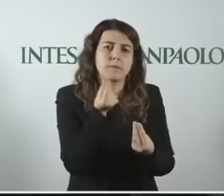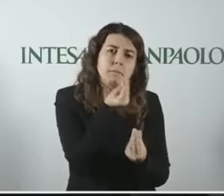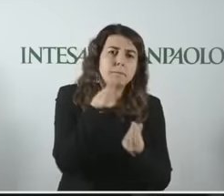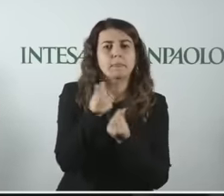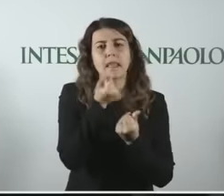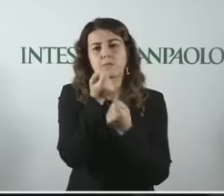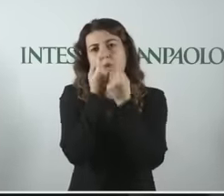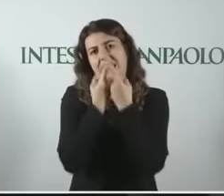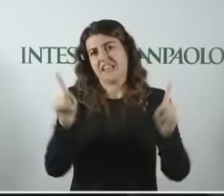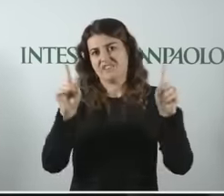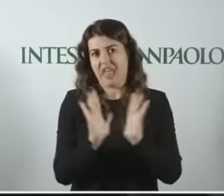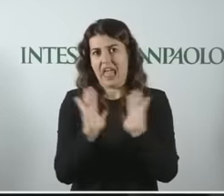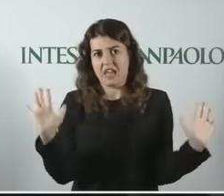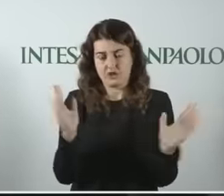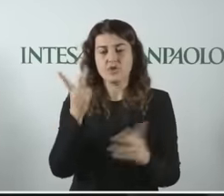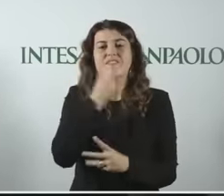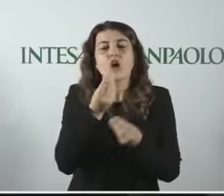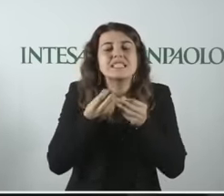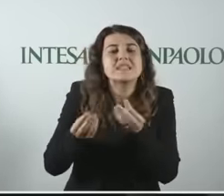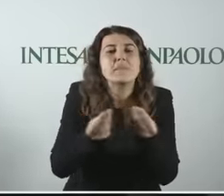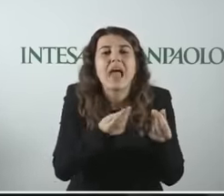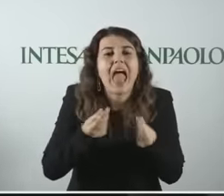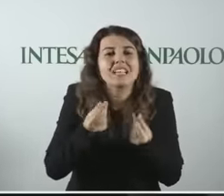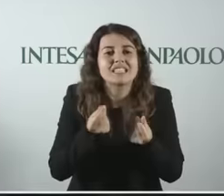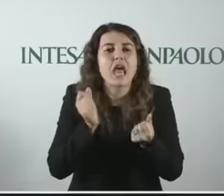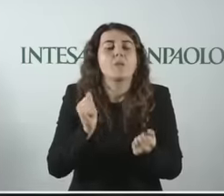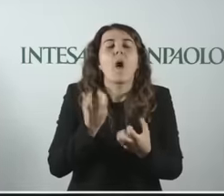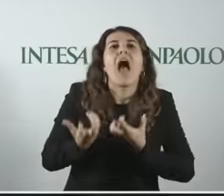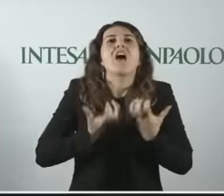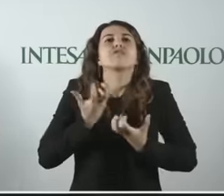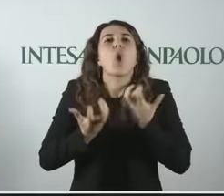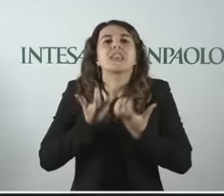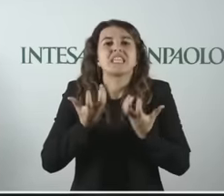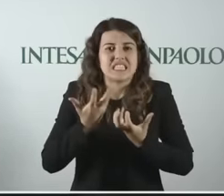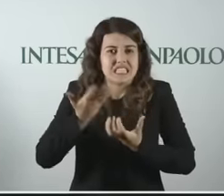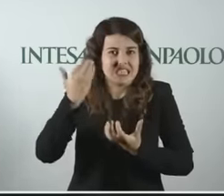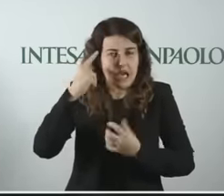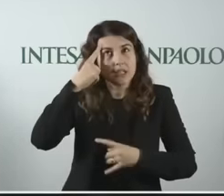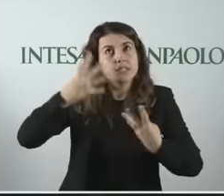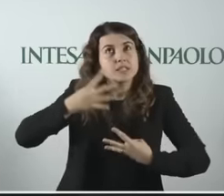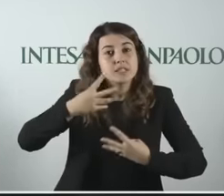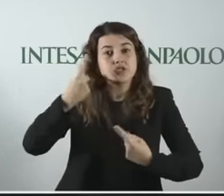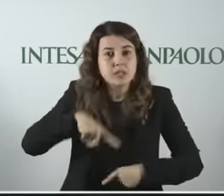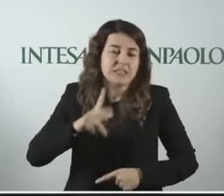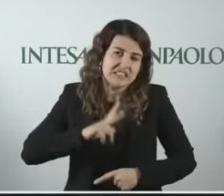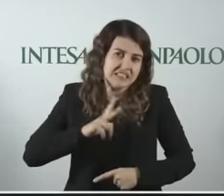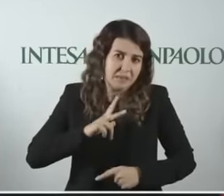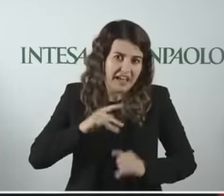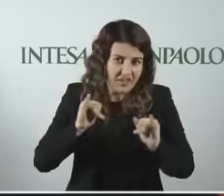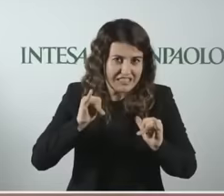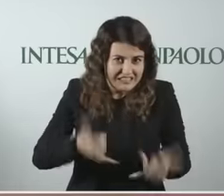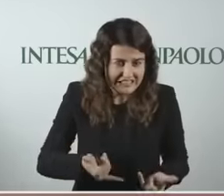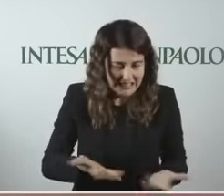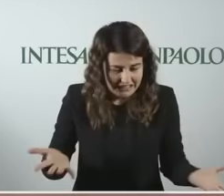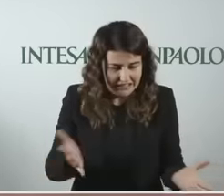che le spezie potessero essere afrodisia che a quel punto quando si mettevano a ragionare su queste cose Un po' ci speravano eh